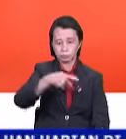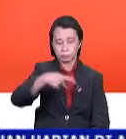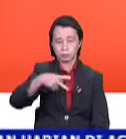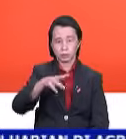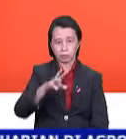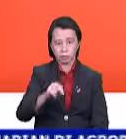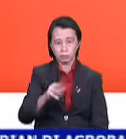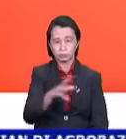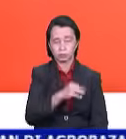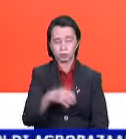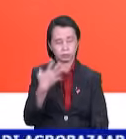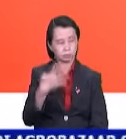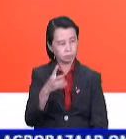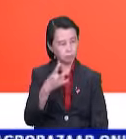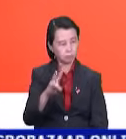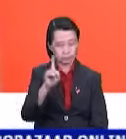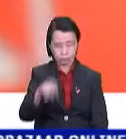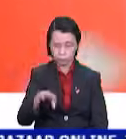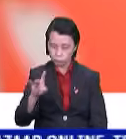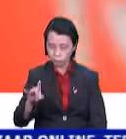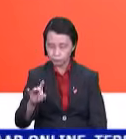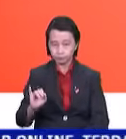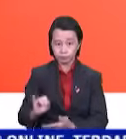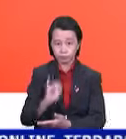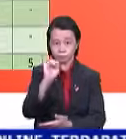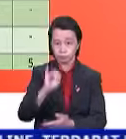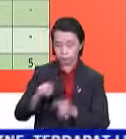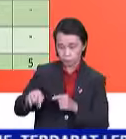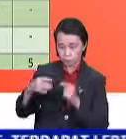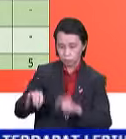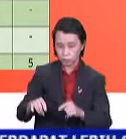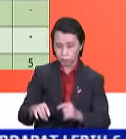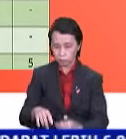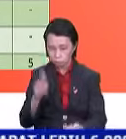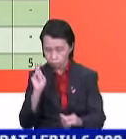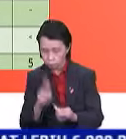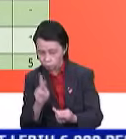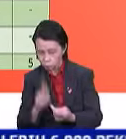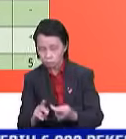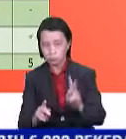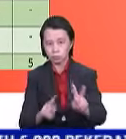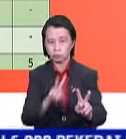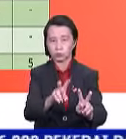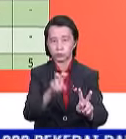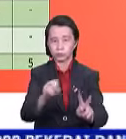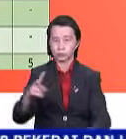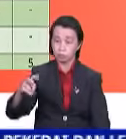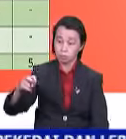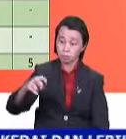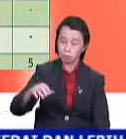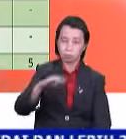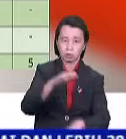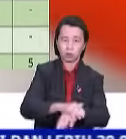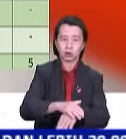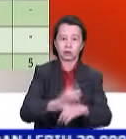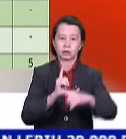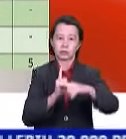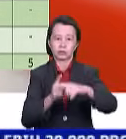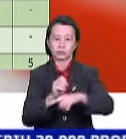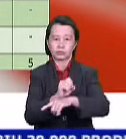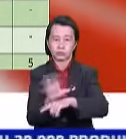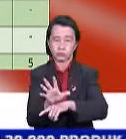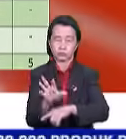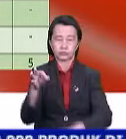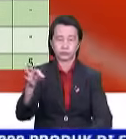pngn dicetak ke-17 out Institut tersebut telah memadamkan e220 furion ke atas skysports.com